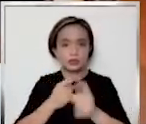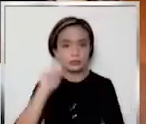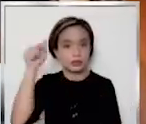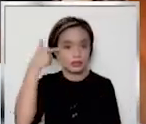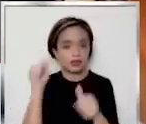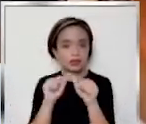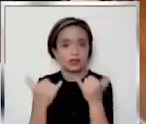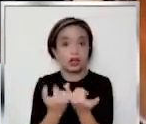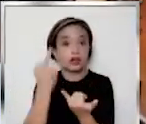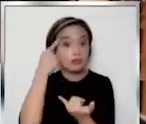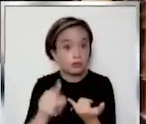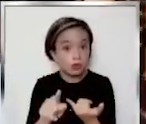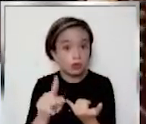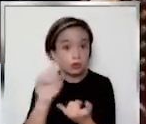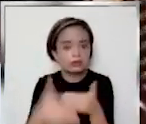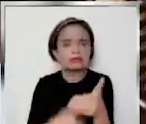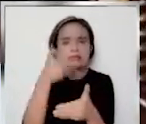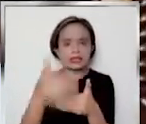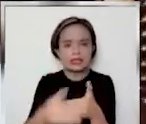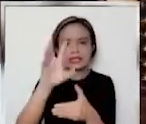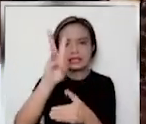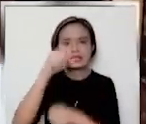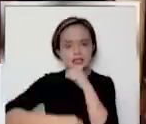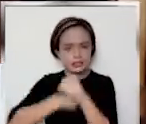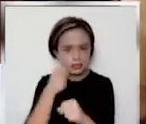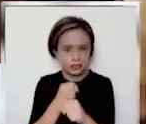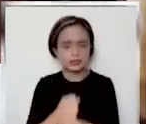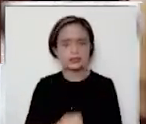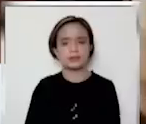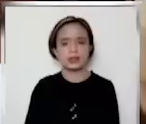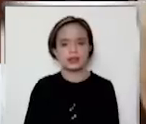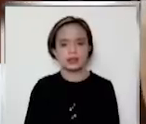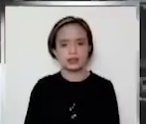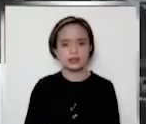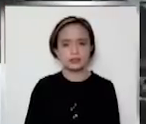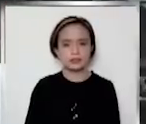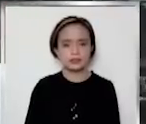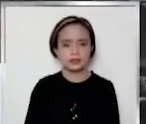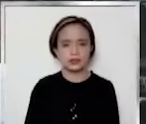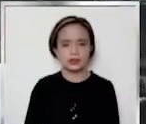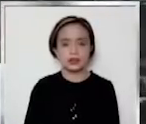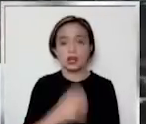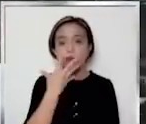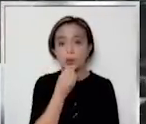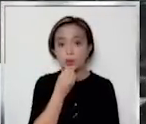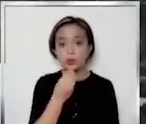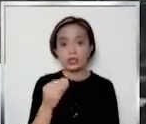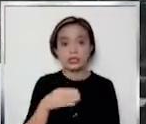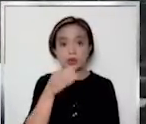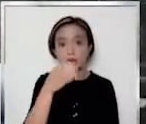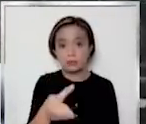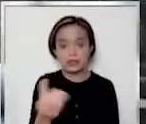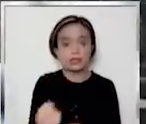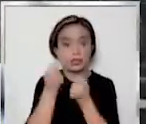sa susunod na 6 na taon. Nagbigay na raw ng mga komento at suwestyon sa naturang plano ang Pangulo at ipipresenta raw nila